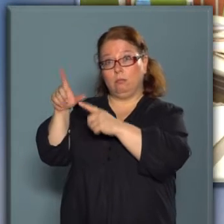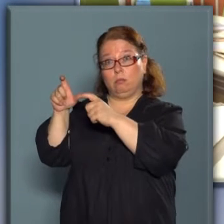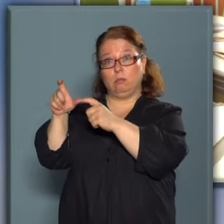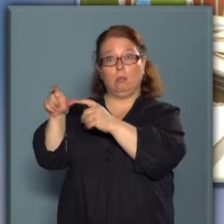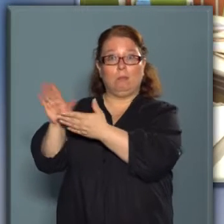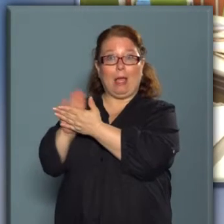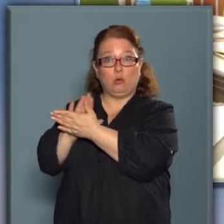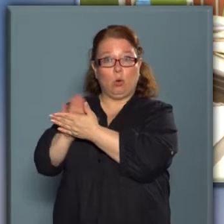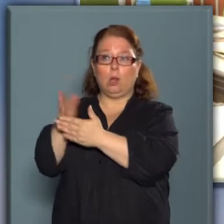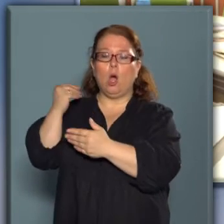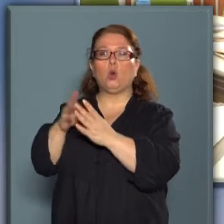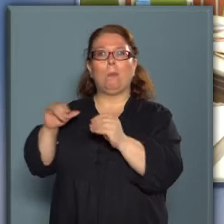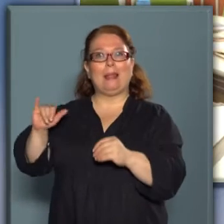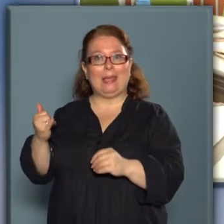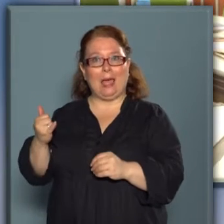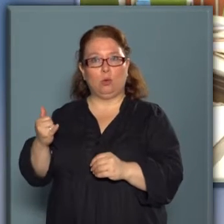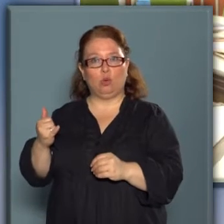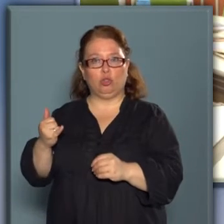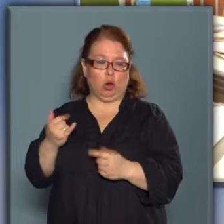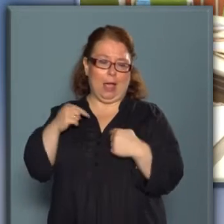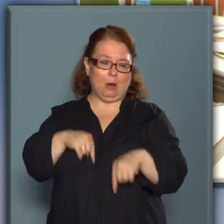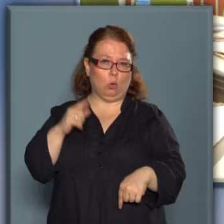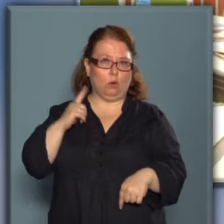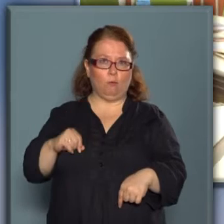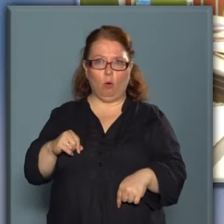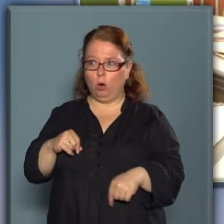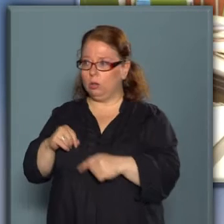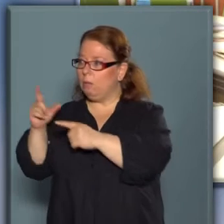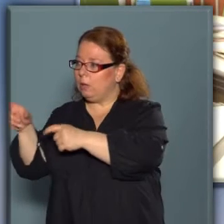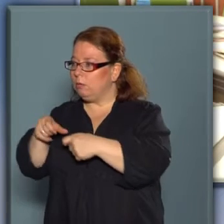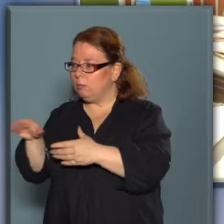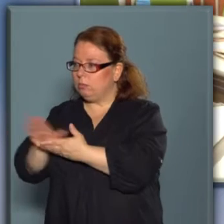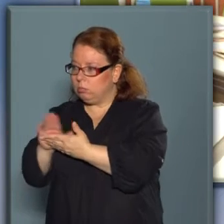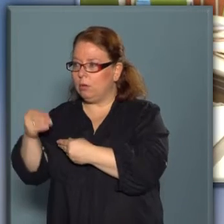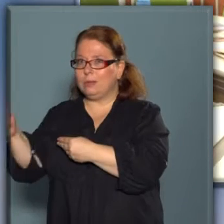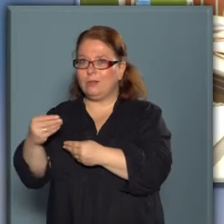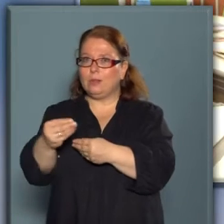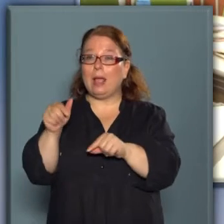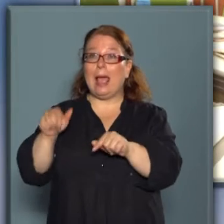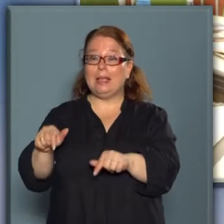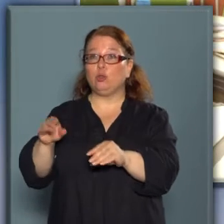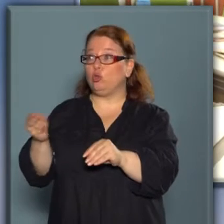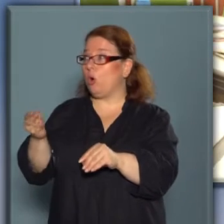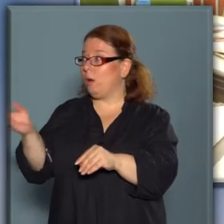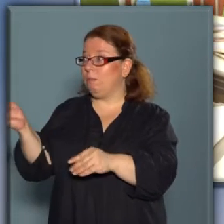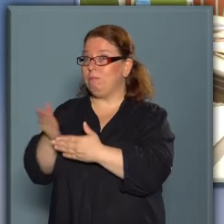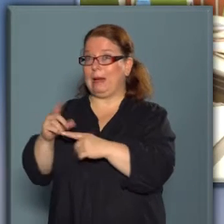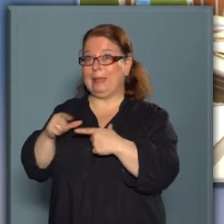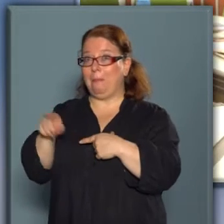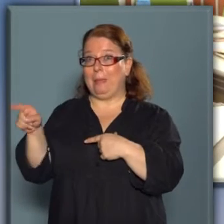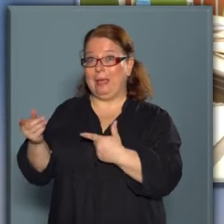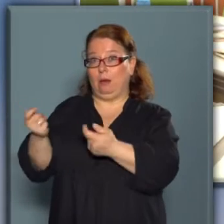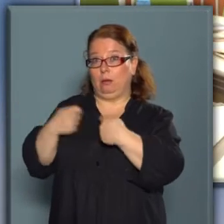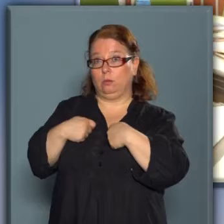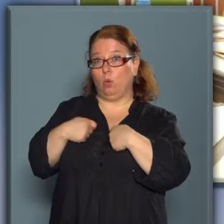még az előző, a Román János, aki az elnöke volt a Grassalkovics körnek, nagyon sokan már nem élnek,